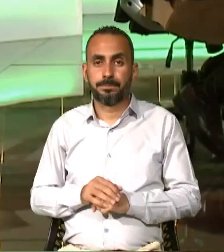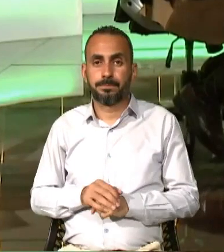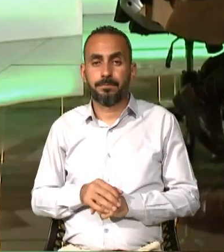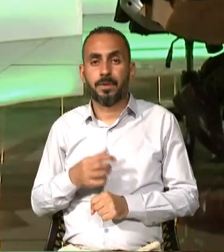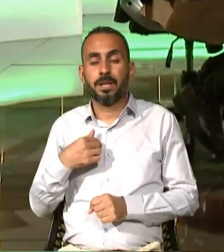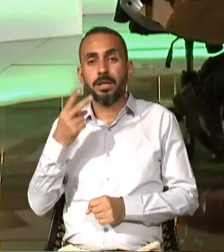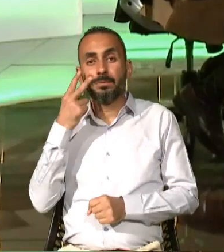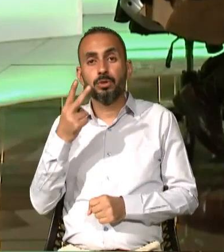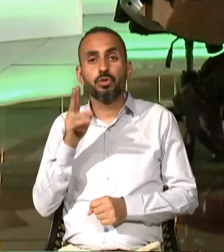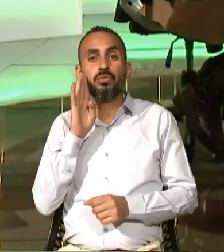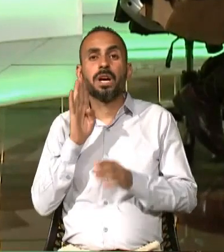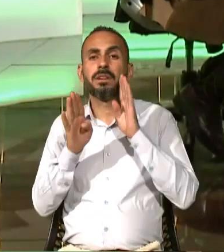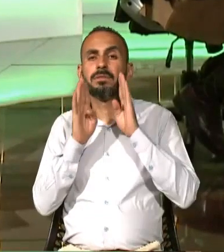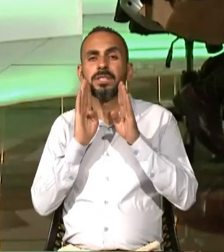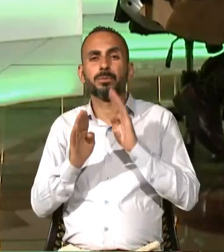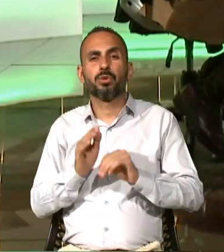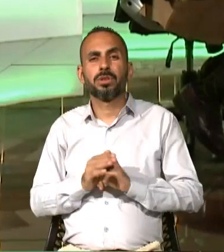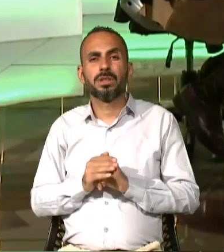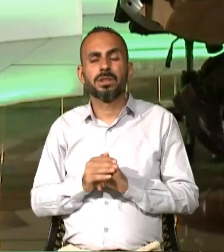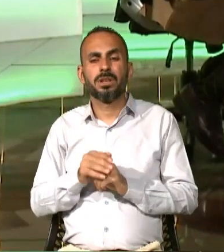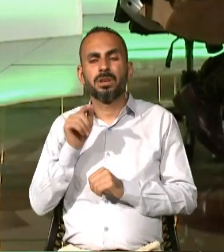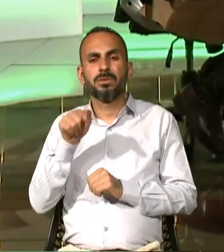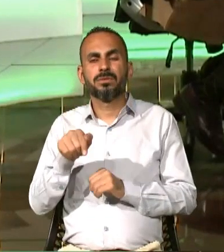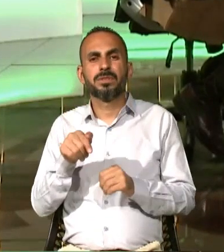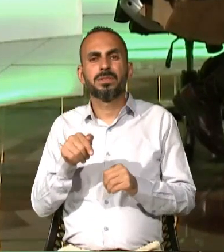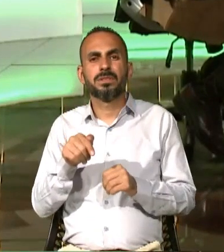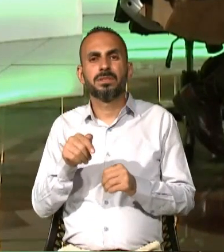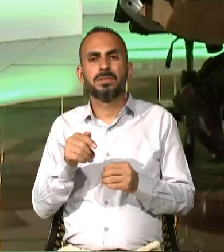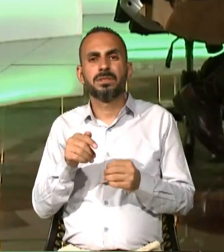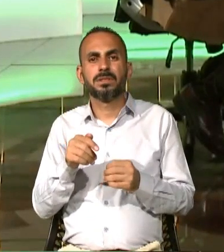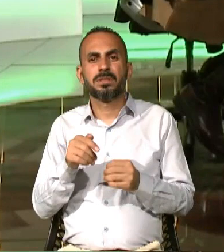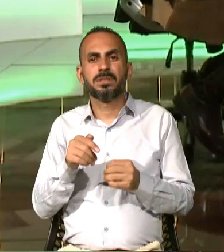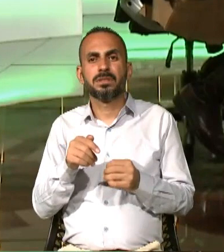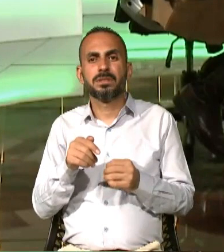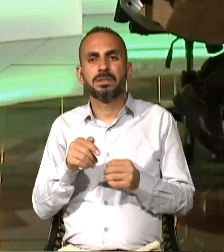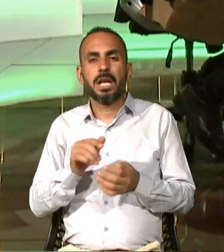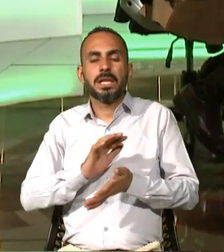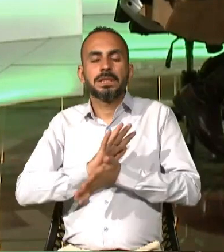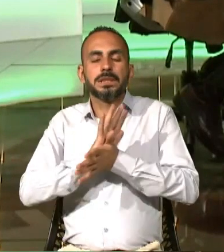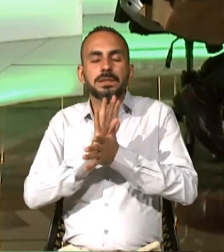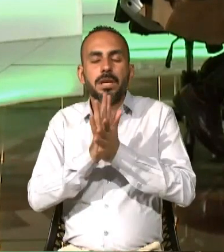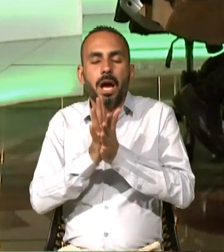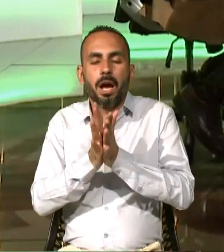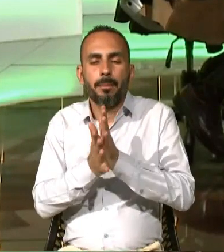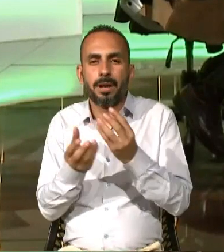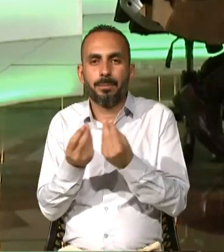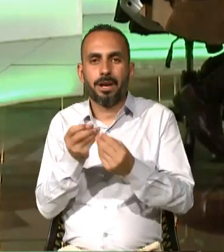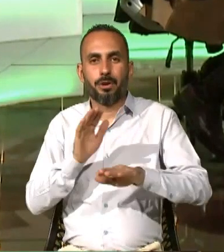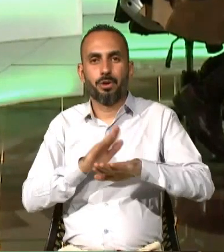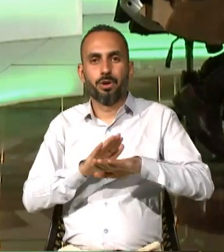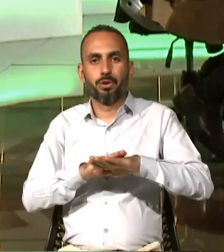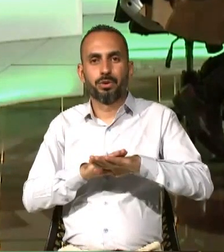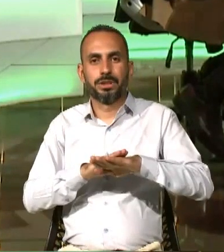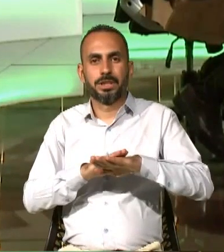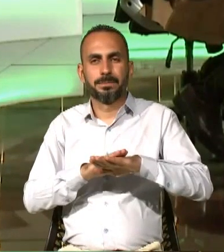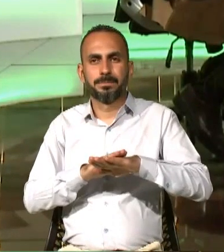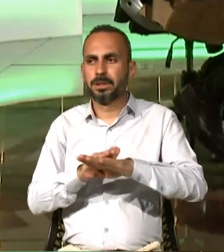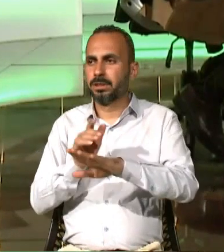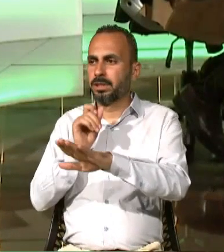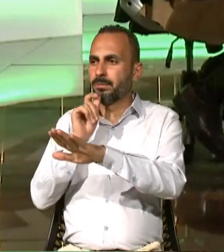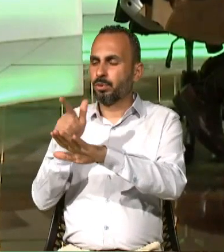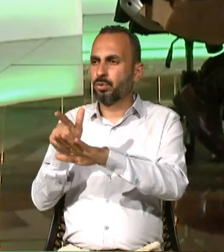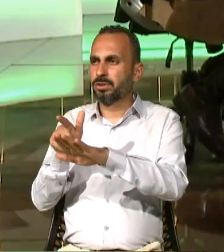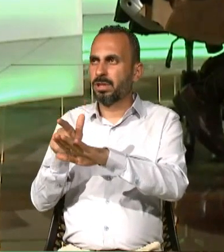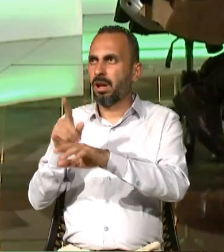بشوف ان في زحمه بين الخدام في الاراء، هو ده تأديب، هو ده غضب، هو